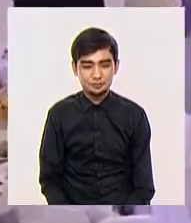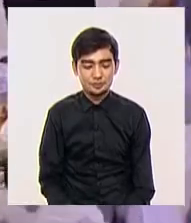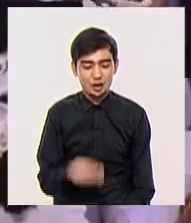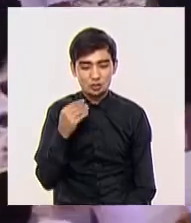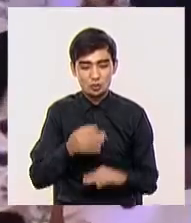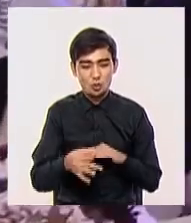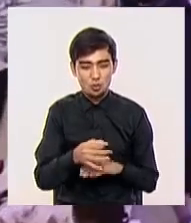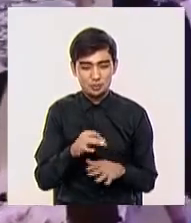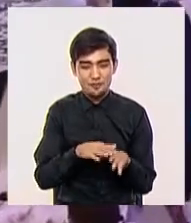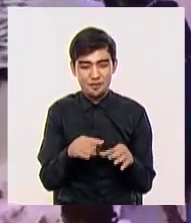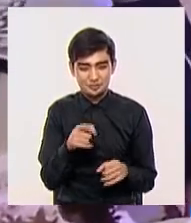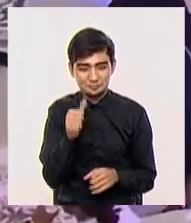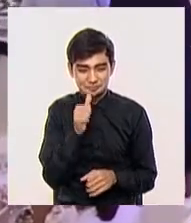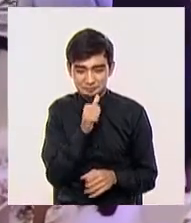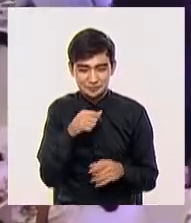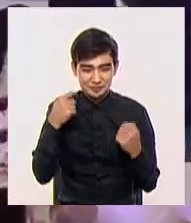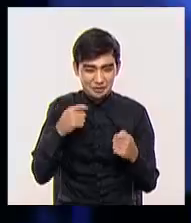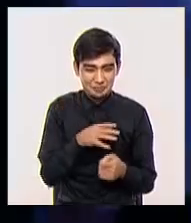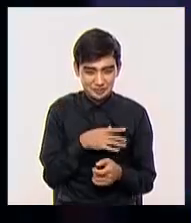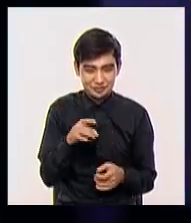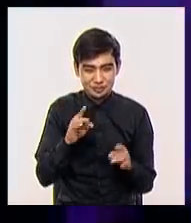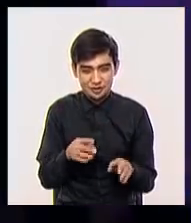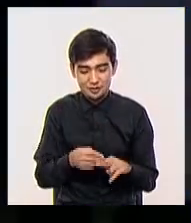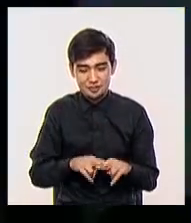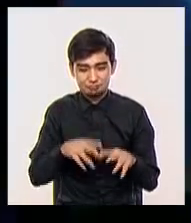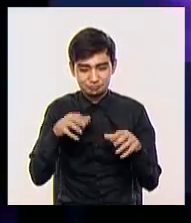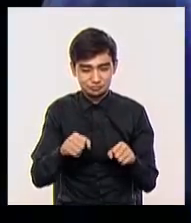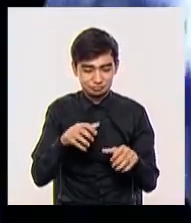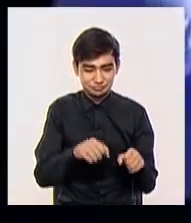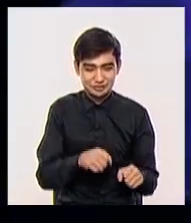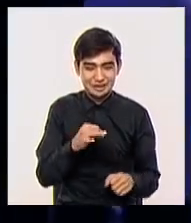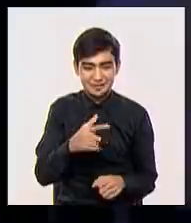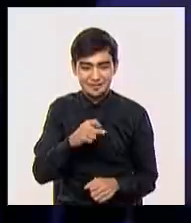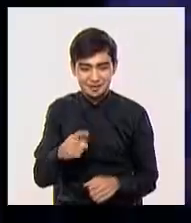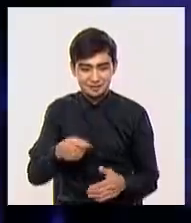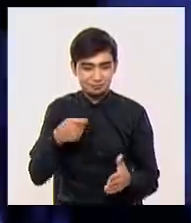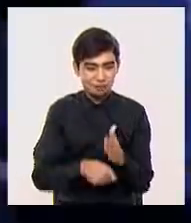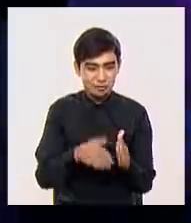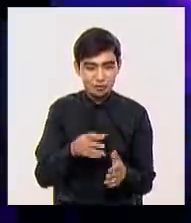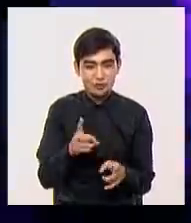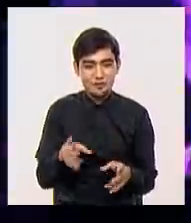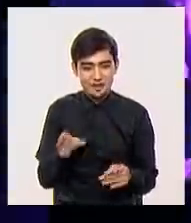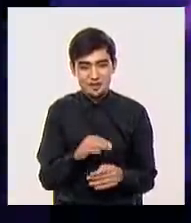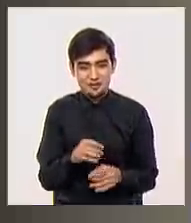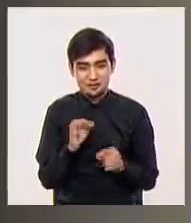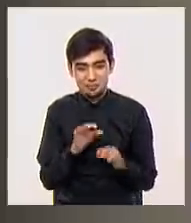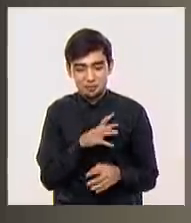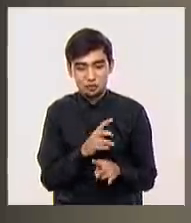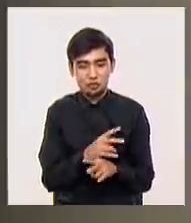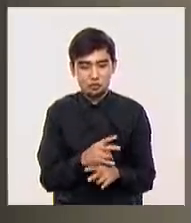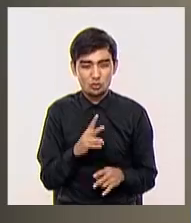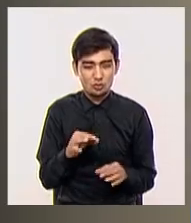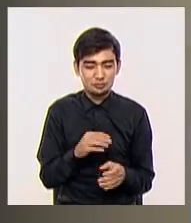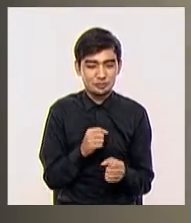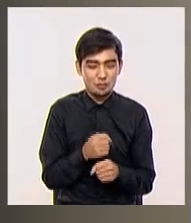Ақтөбе облысының билігі тығылып той жасаған мейрамханалардың жарығын өшіріп, су мен газдан ажыратамыз деп қанша қорқытқанмен, әзірге ондай қадамға бара